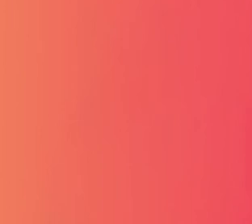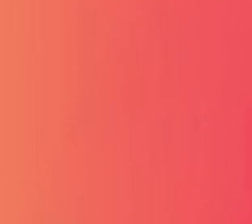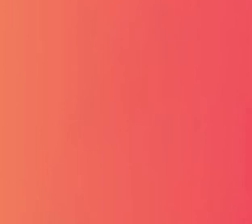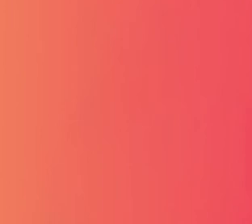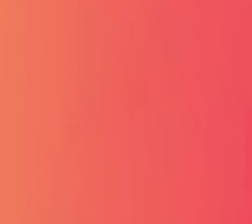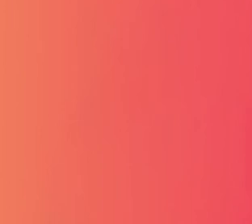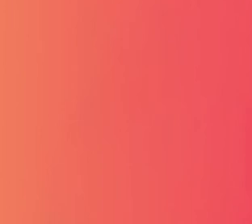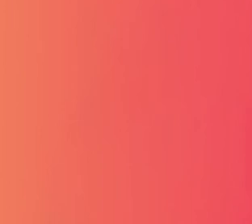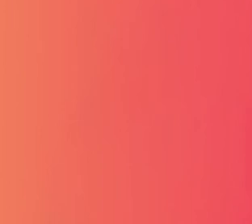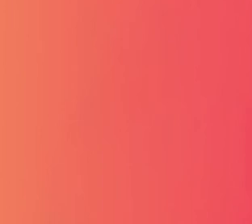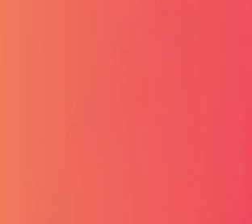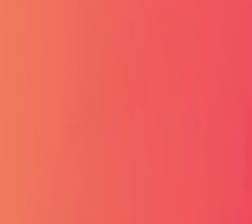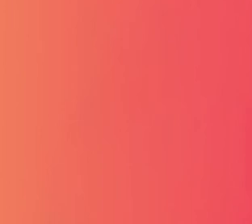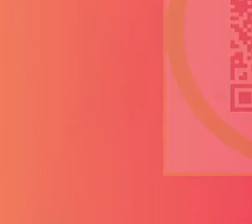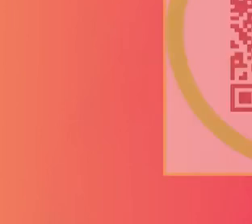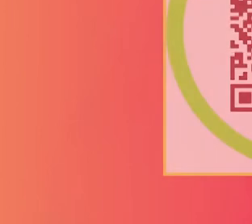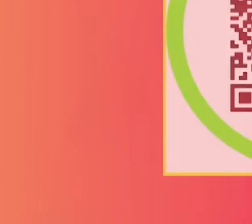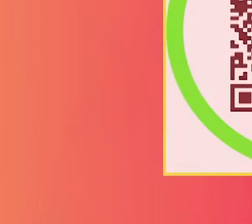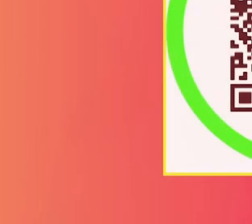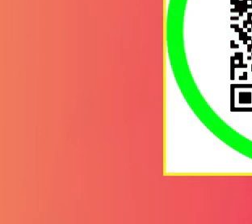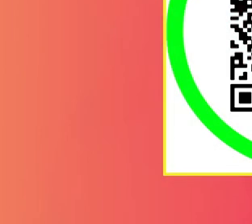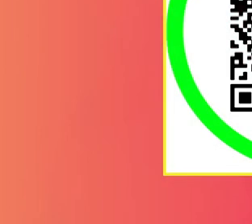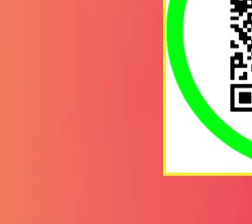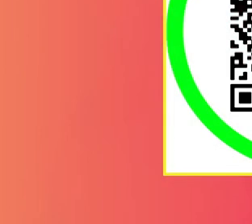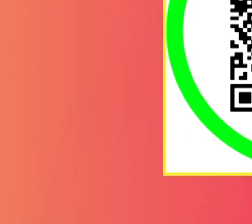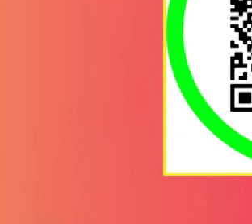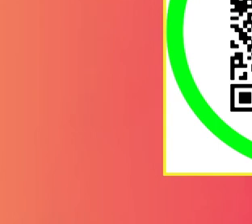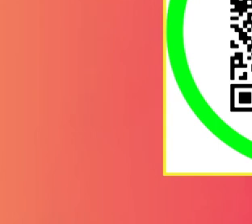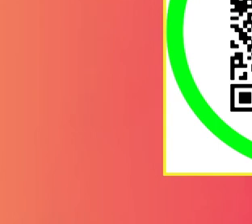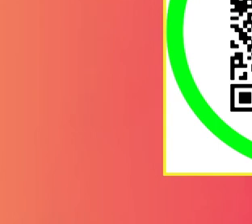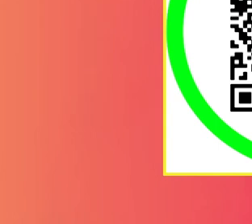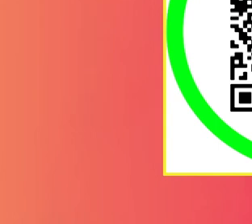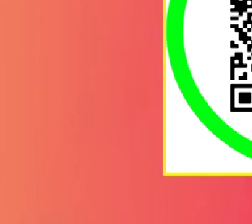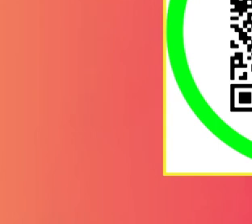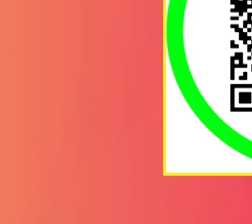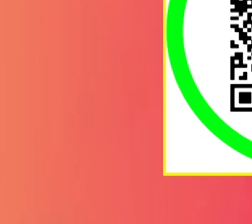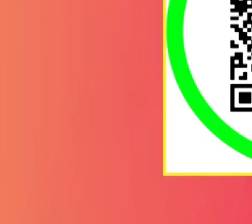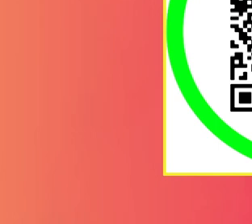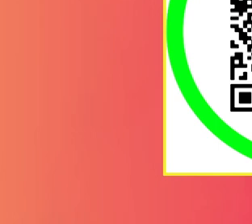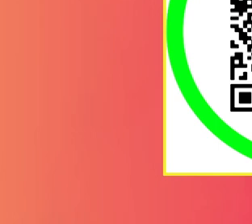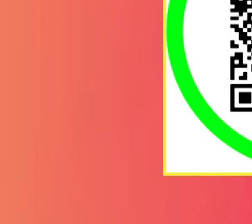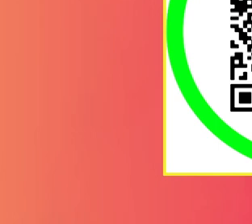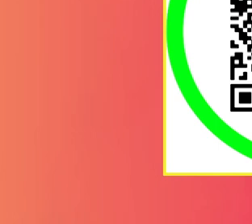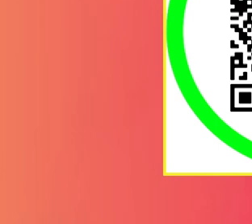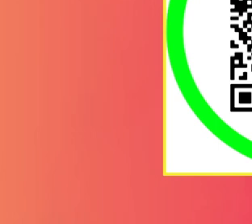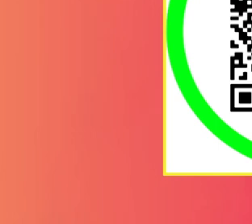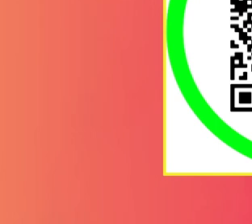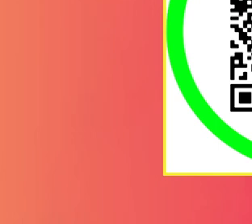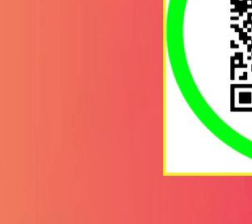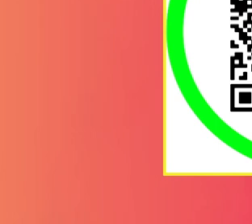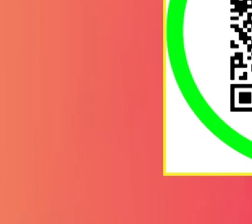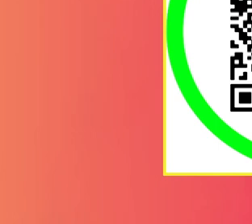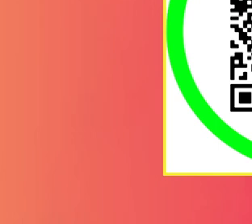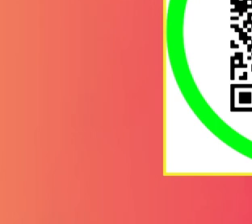Над мультфільмом працювали виконавець проєкту Всеукраїнська громадська організація людей з інвалідністю